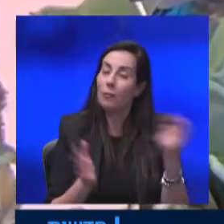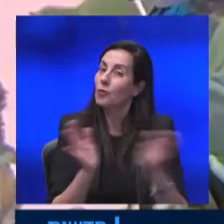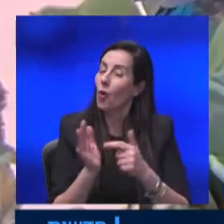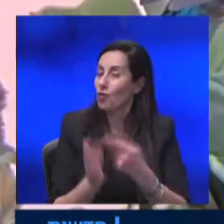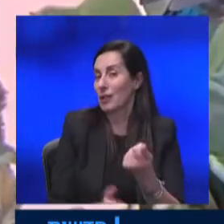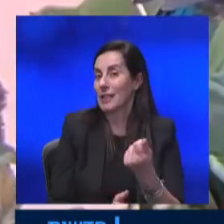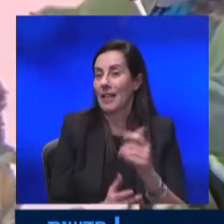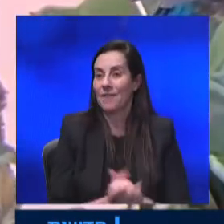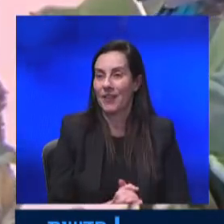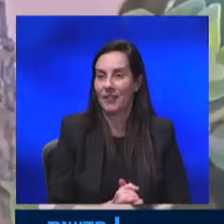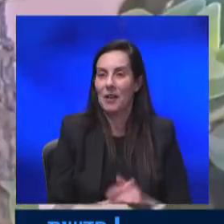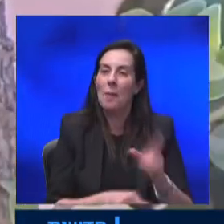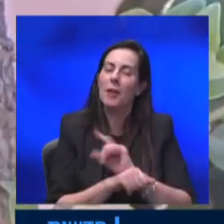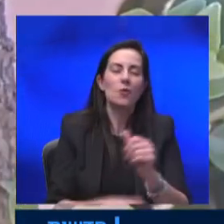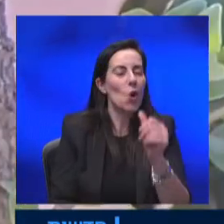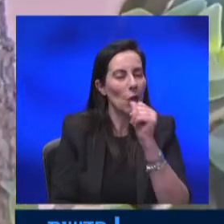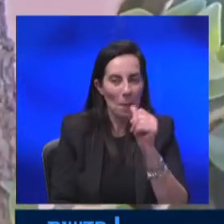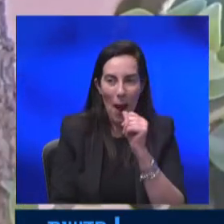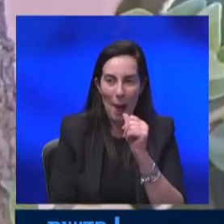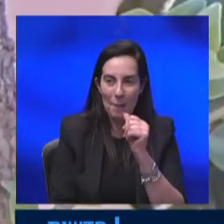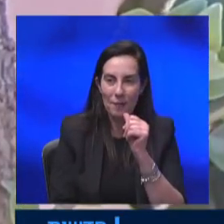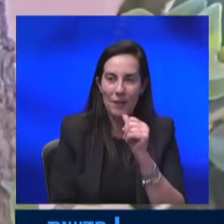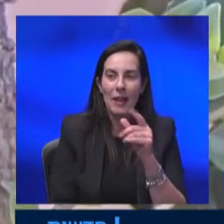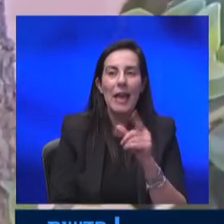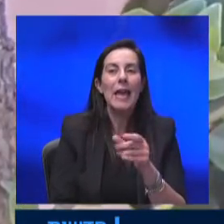הן מסתפקות במים עם אחוזי סוכר משתנים.